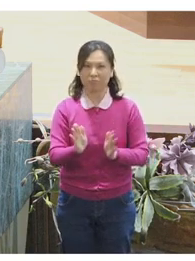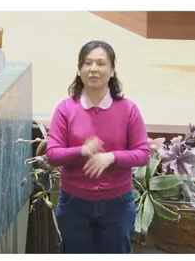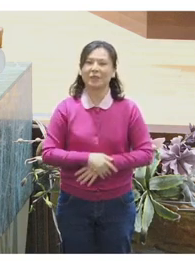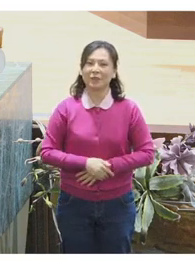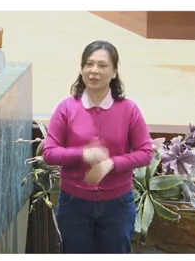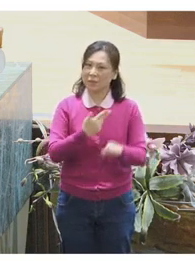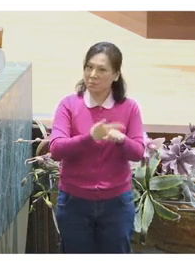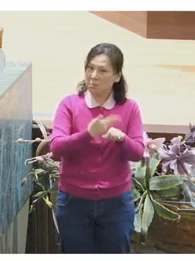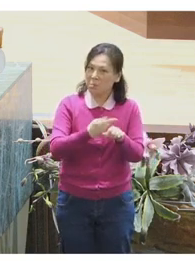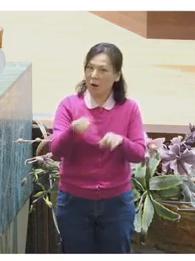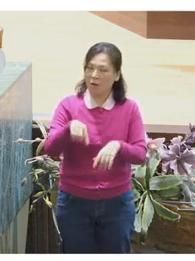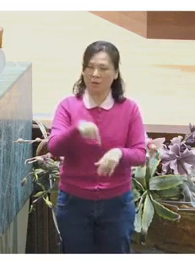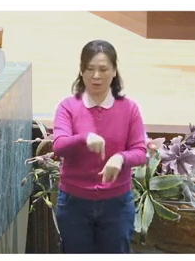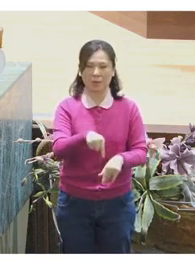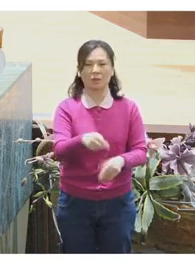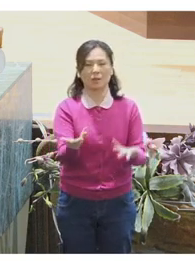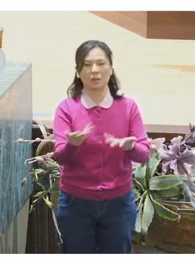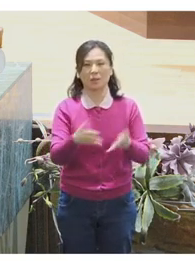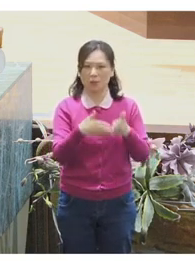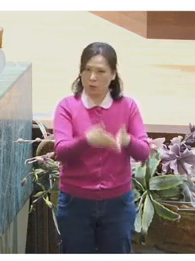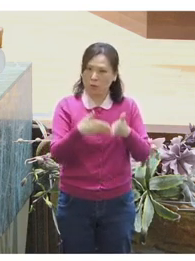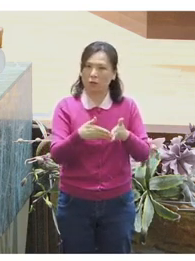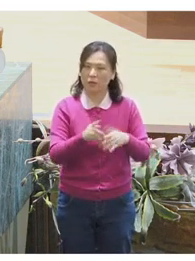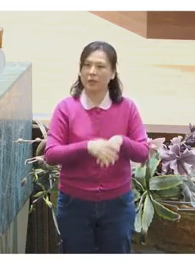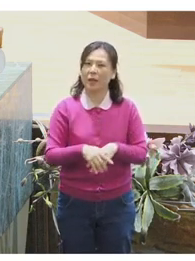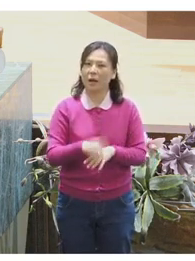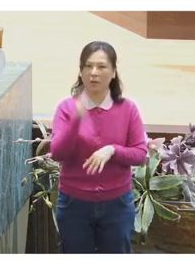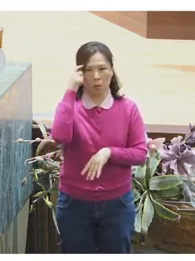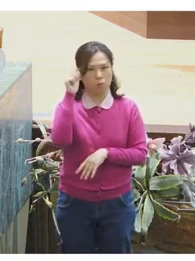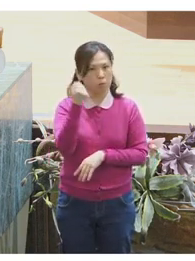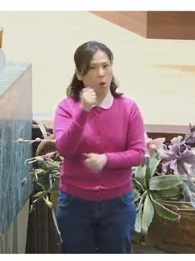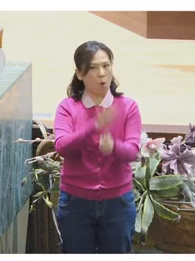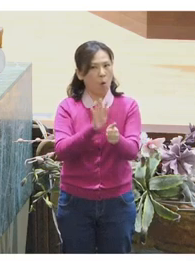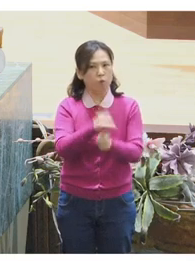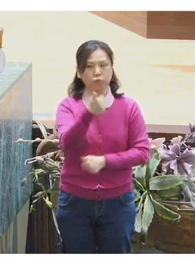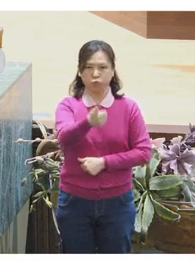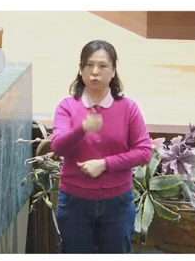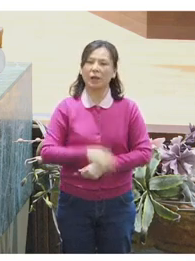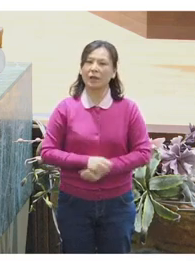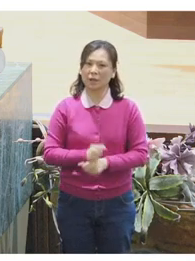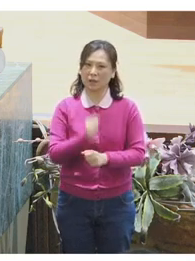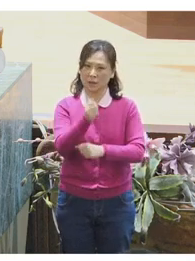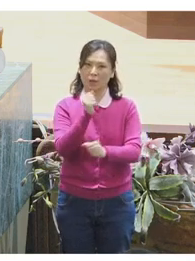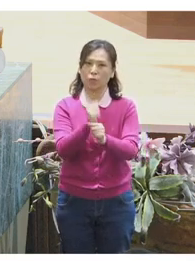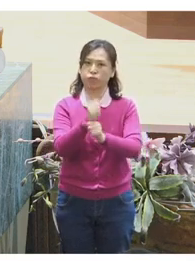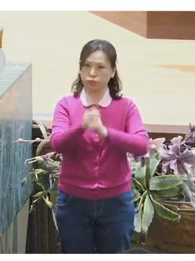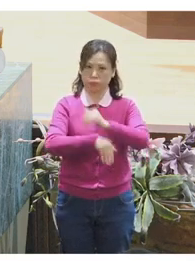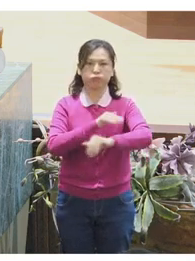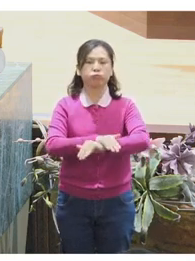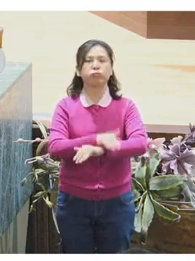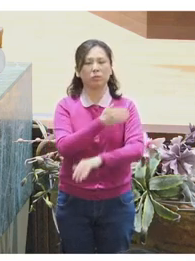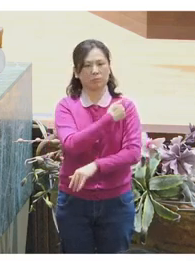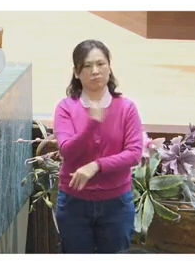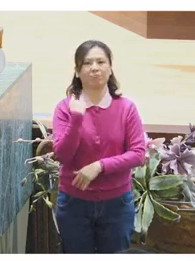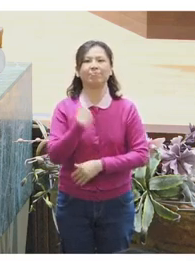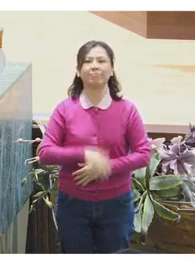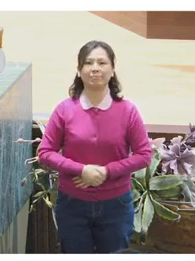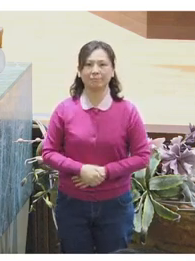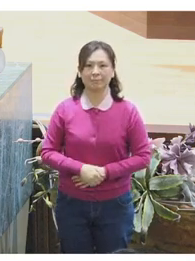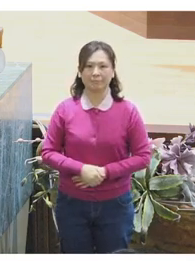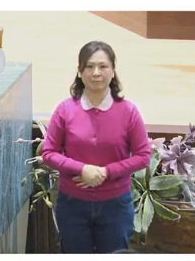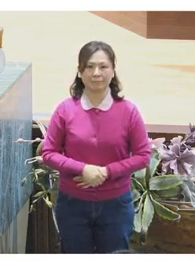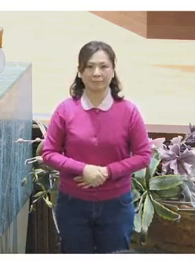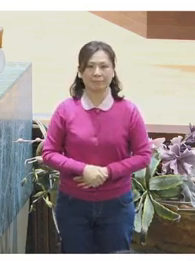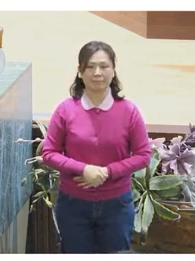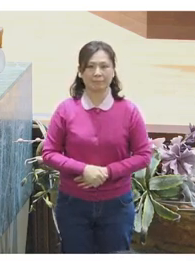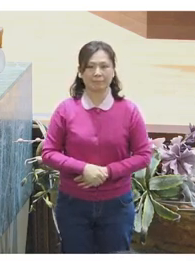这件事情是重要而且有益而且做得起来的，那重点是做得起来的这件事情。好，那我